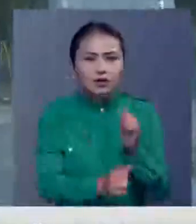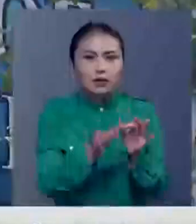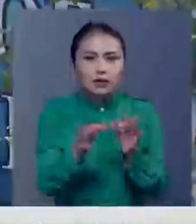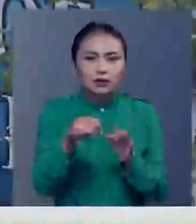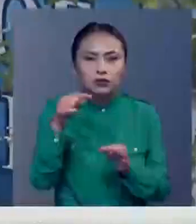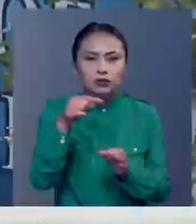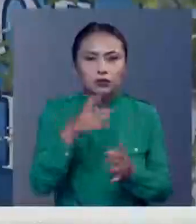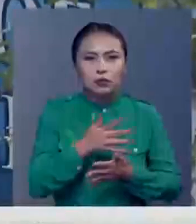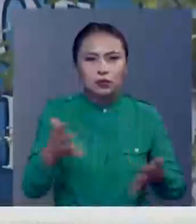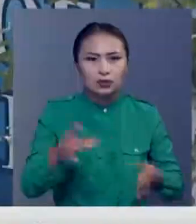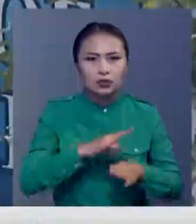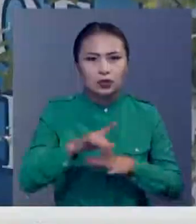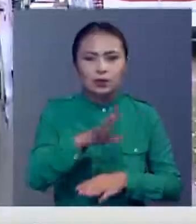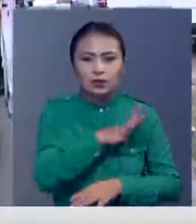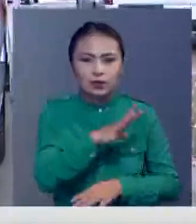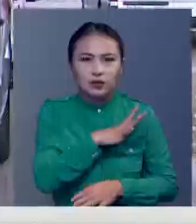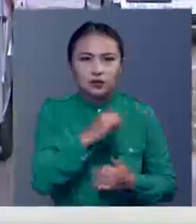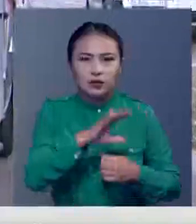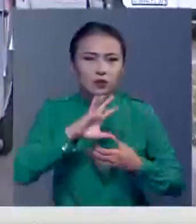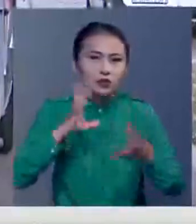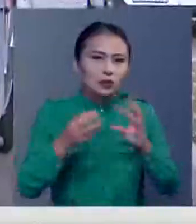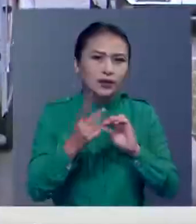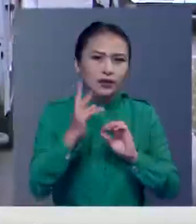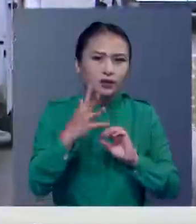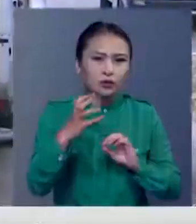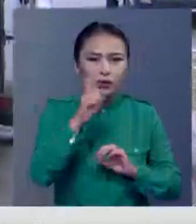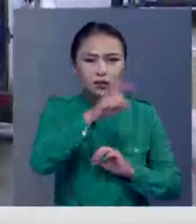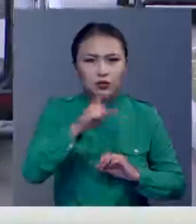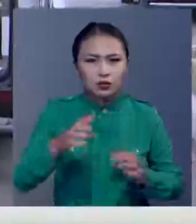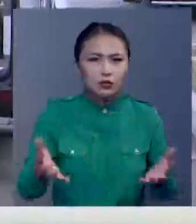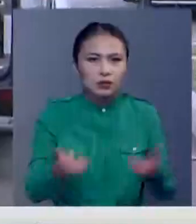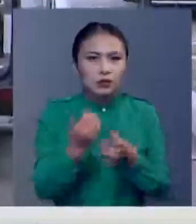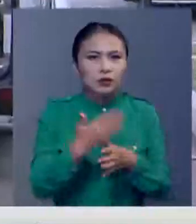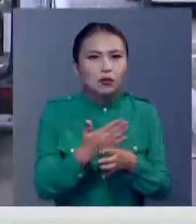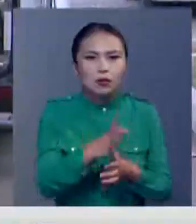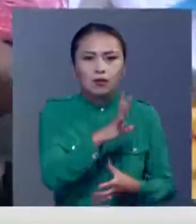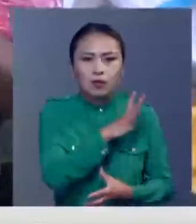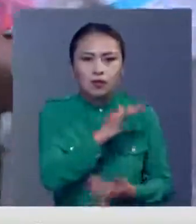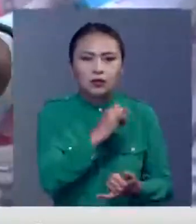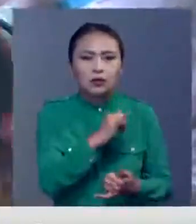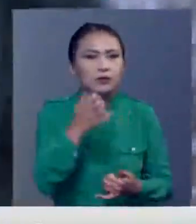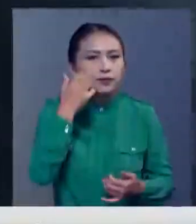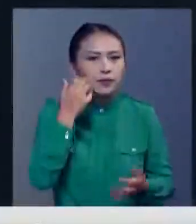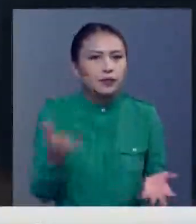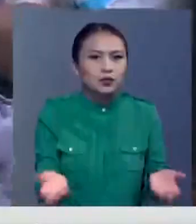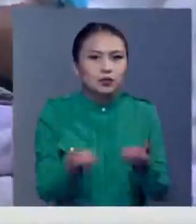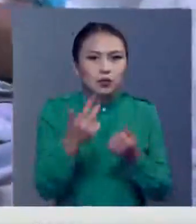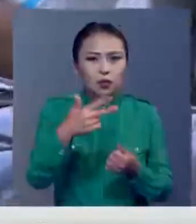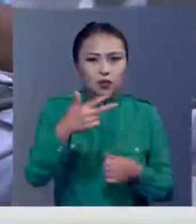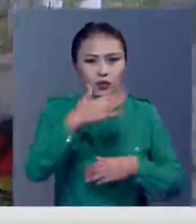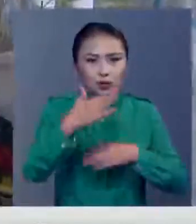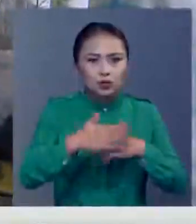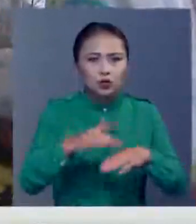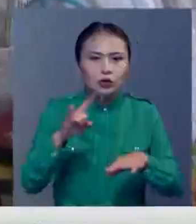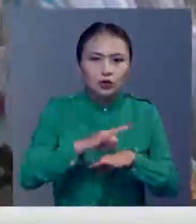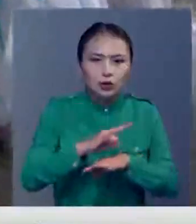мыңнан астам рейс жасаған. Нәтижесінде 2,5 мыңнан астам науқасқа көмек көрсетілген. Жалпы құтқару операцияларына 30-ға жуық